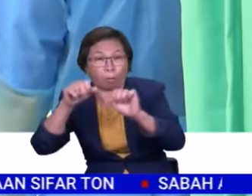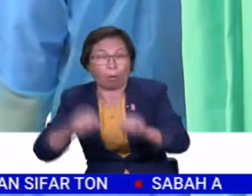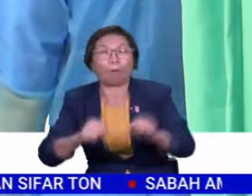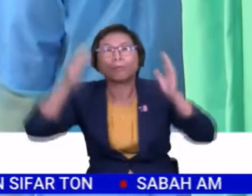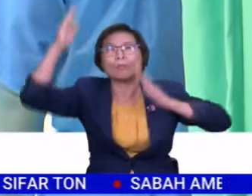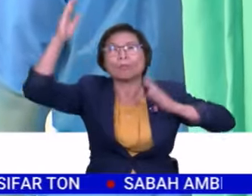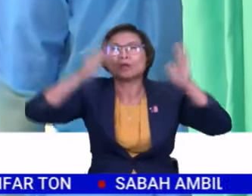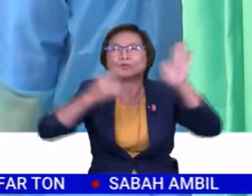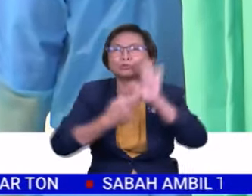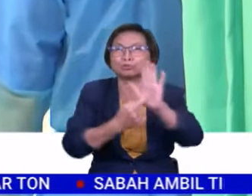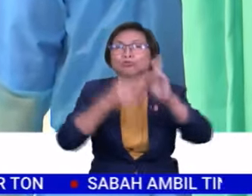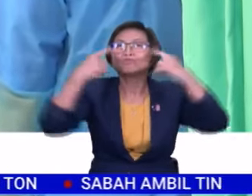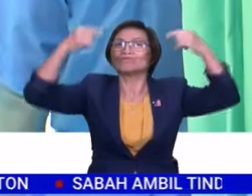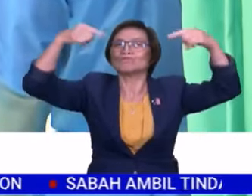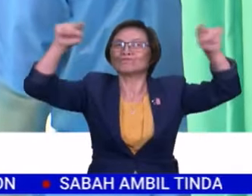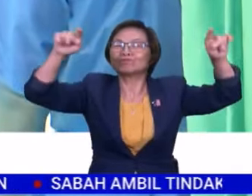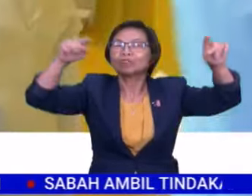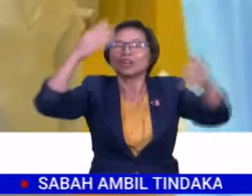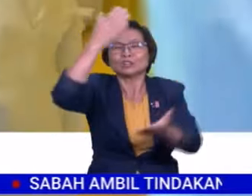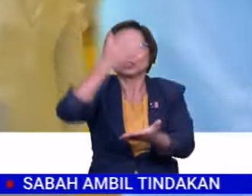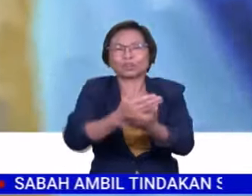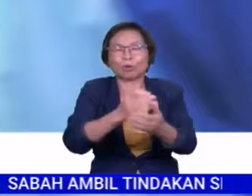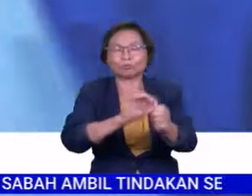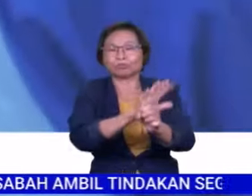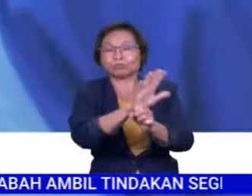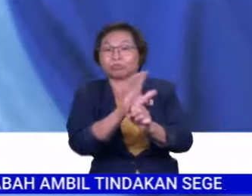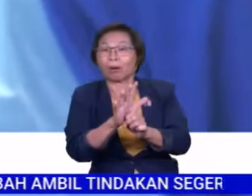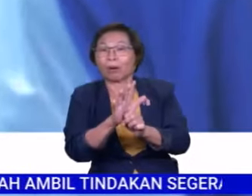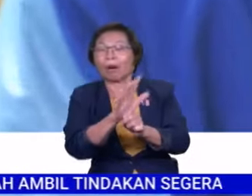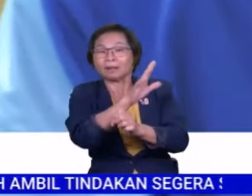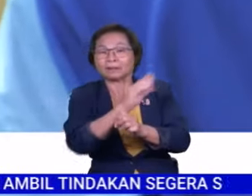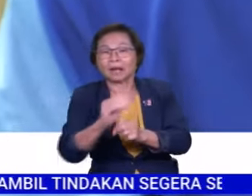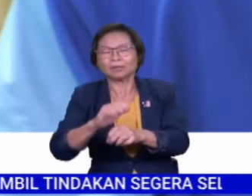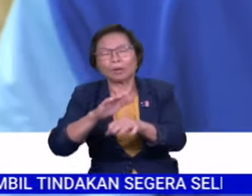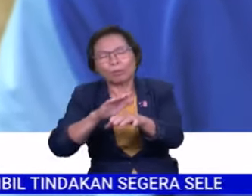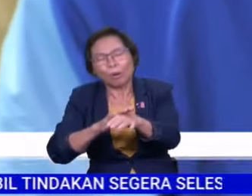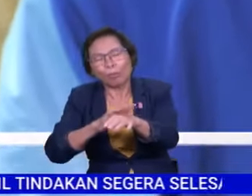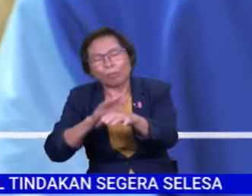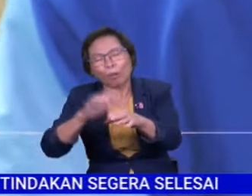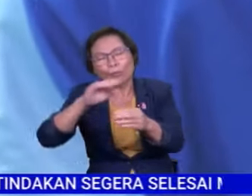Negara telah menampakkan kejayaan menangani wabak COVID-19 serta secara